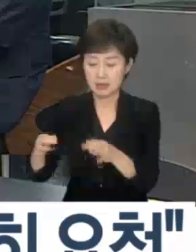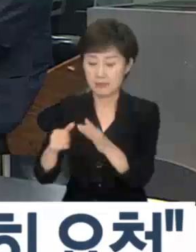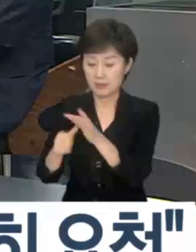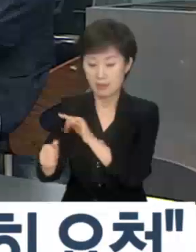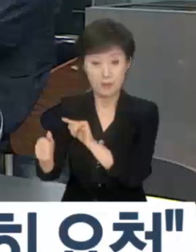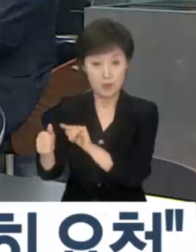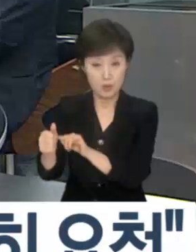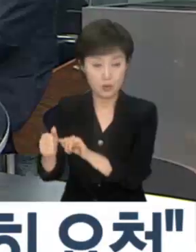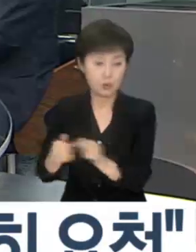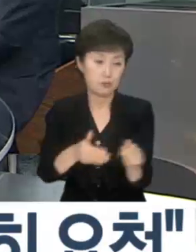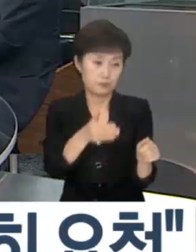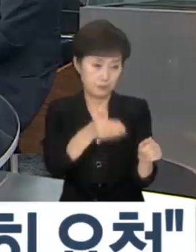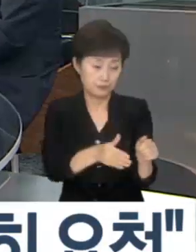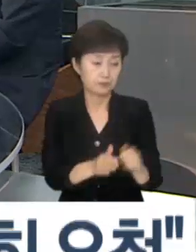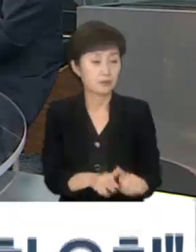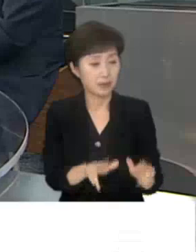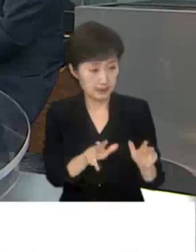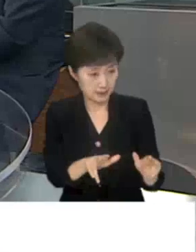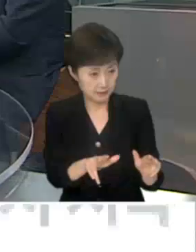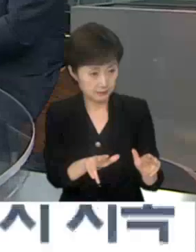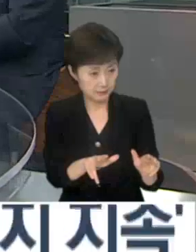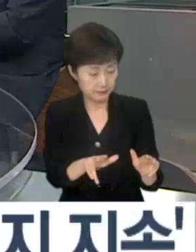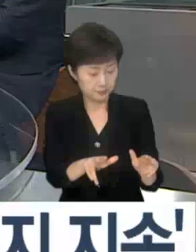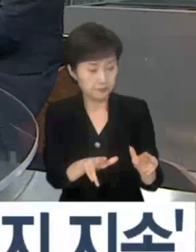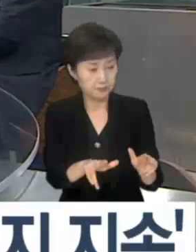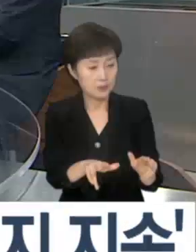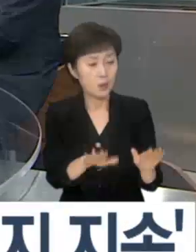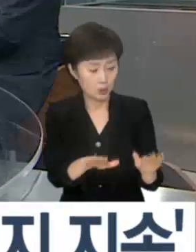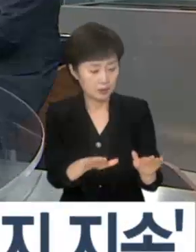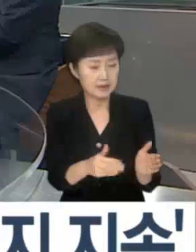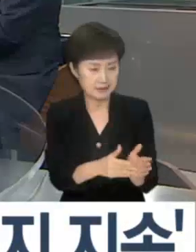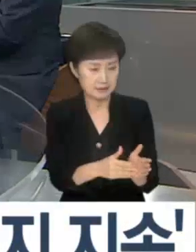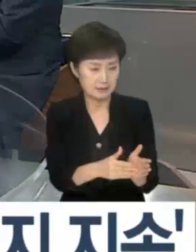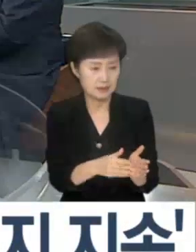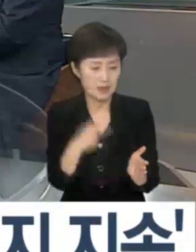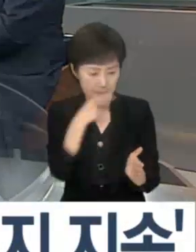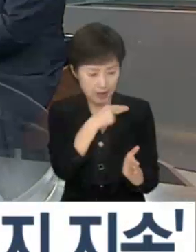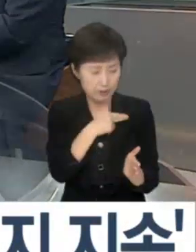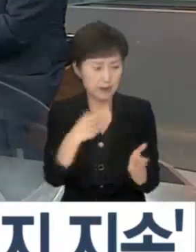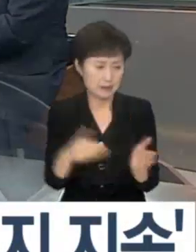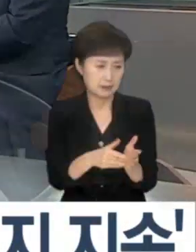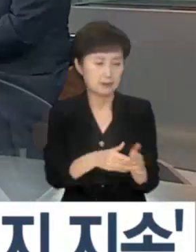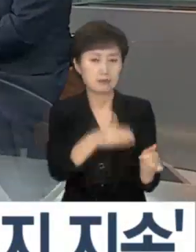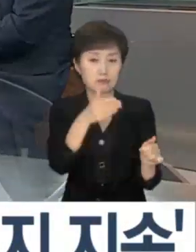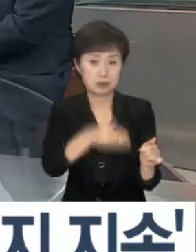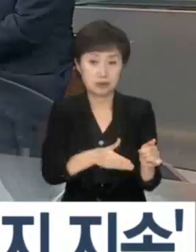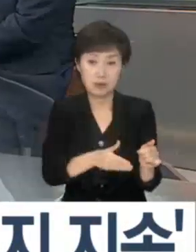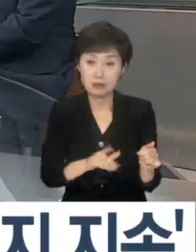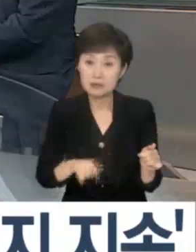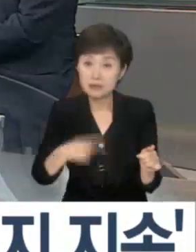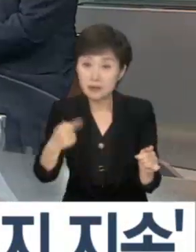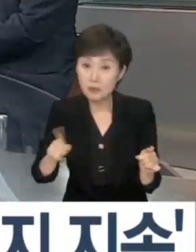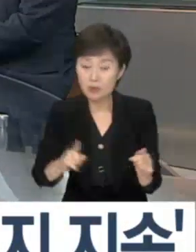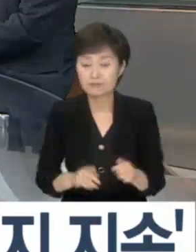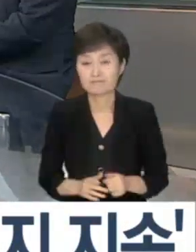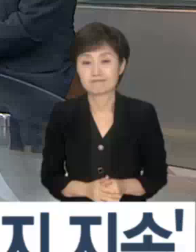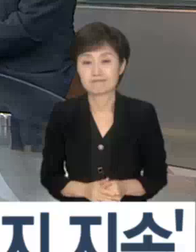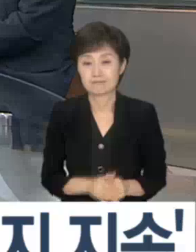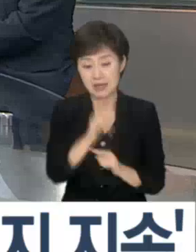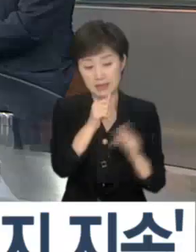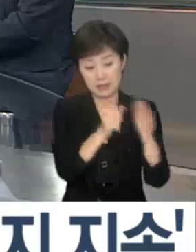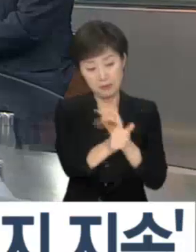대표가 요청을 하는 지금이 이상의 명분을 앞으로 찾기 어려울 것이다라고 보시는 거예요이 점의